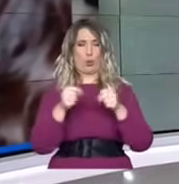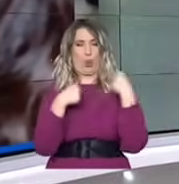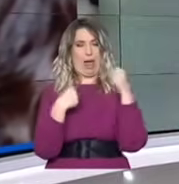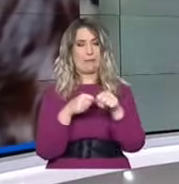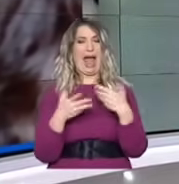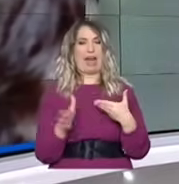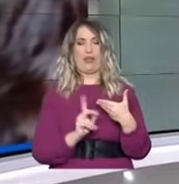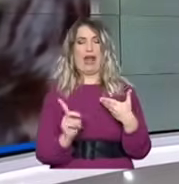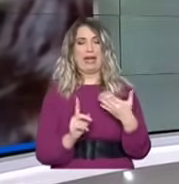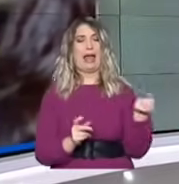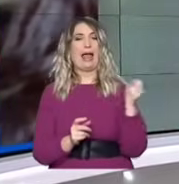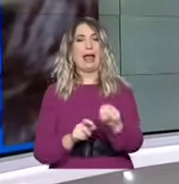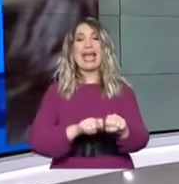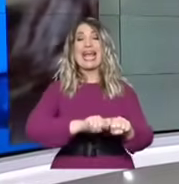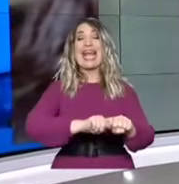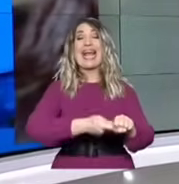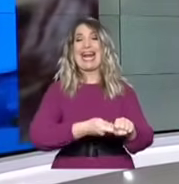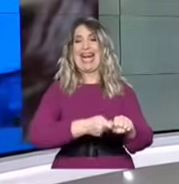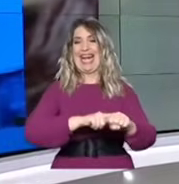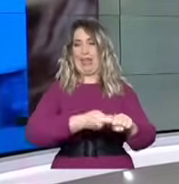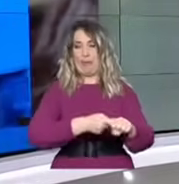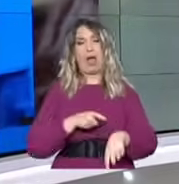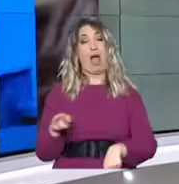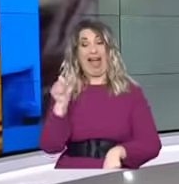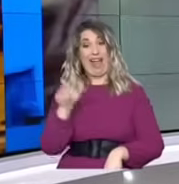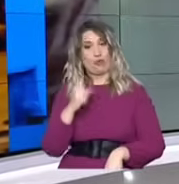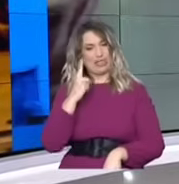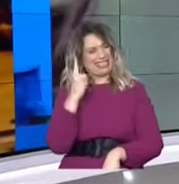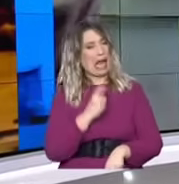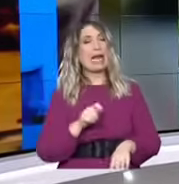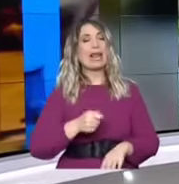σαν βοηθό που απλώς καθάριζε το σπίτι. Σύμφωνα με πληροφορίες,